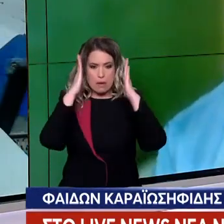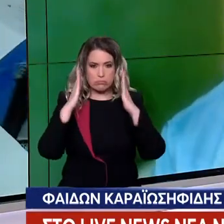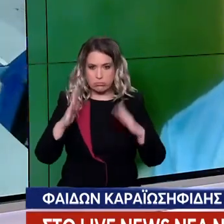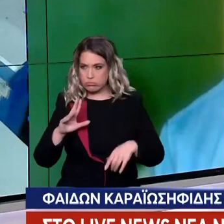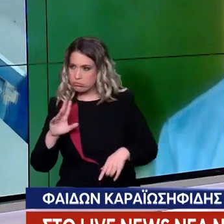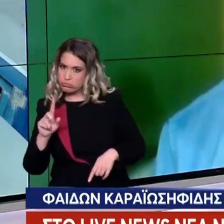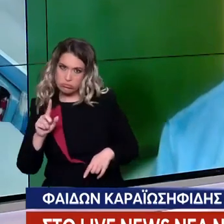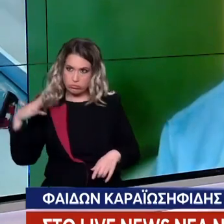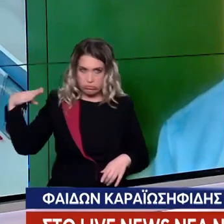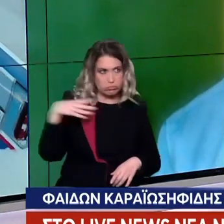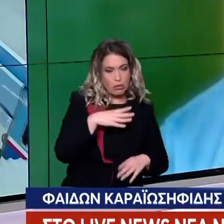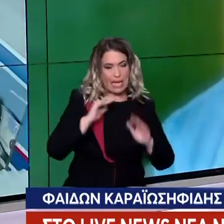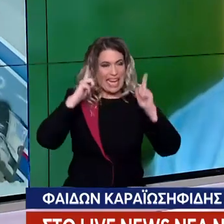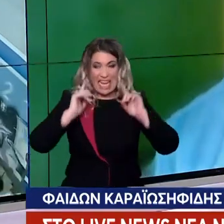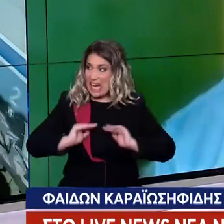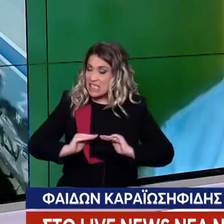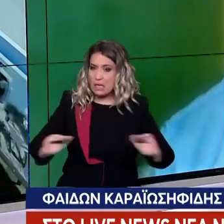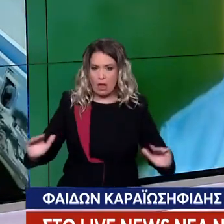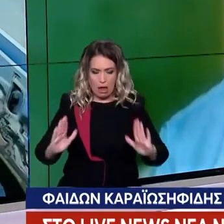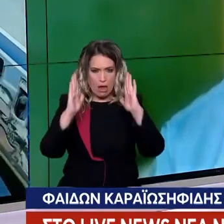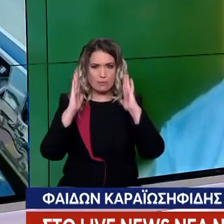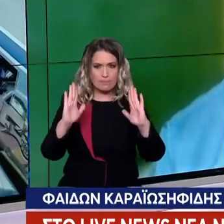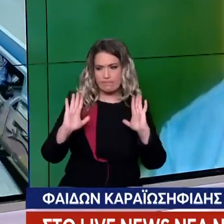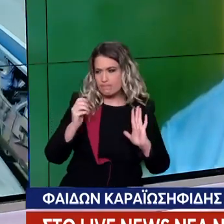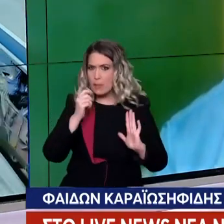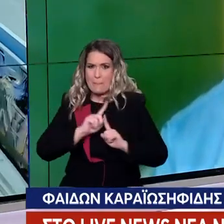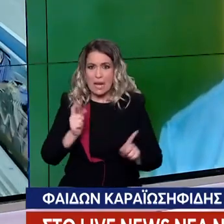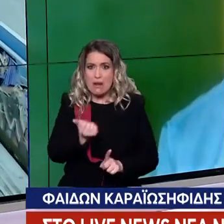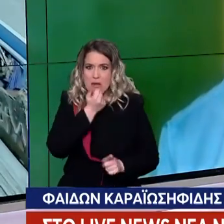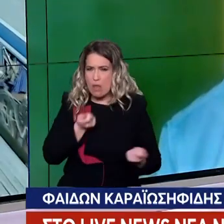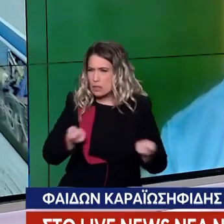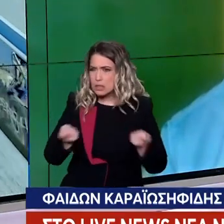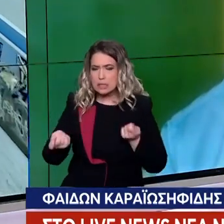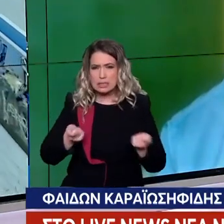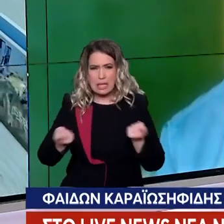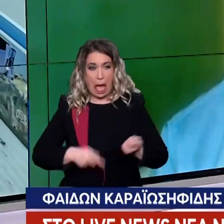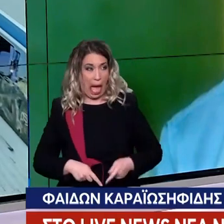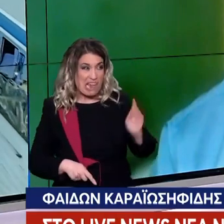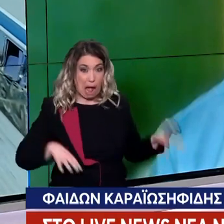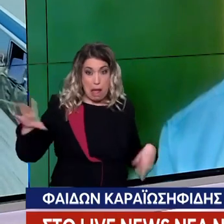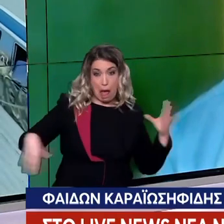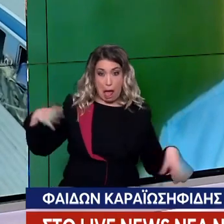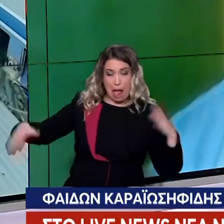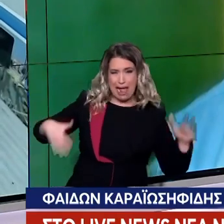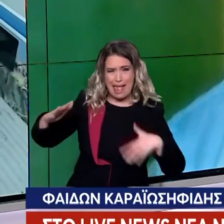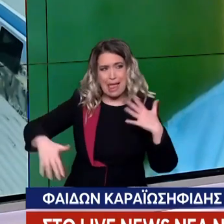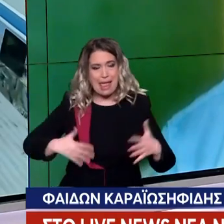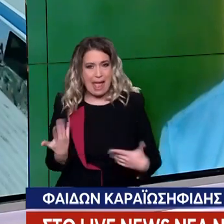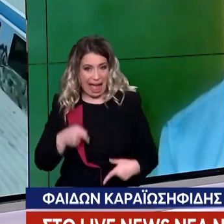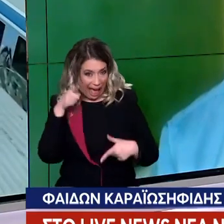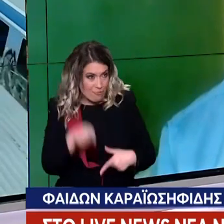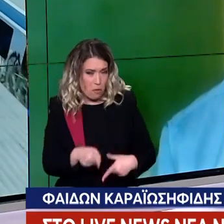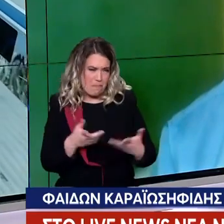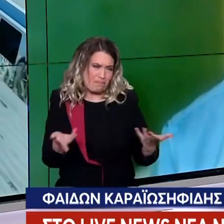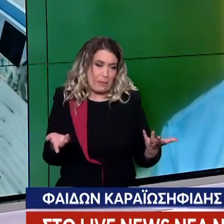συγκέντρωση ησυχία και η προσπάθεια να μη γίνει λάθος αυτή η εικόνα λοιπόν που εκείνο το απόγευμα γίνεται το απόλυτο μπάχαλο με τον